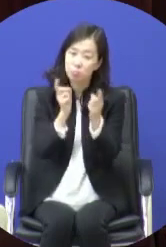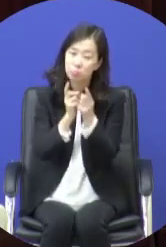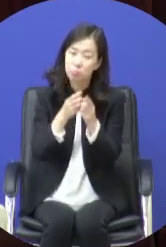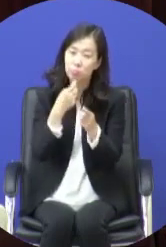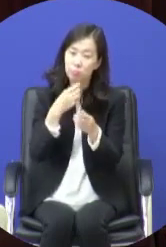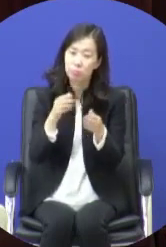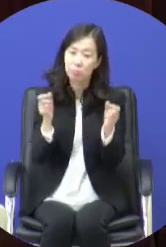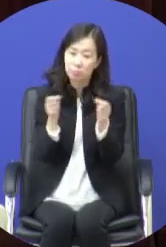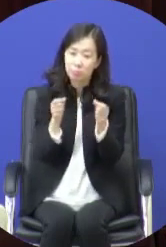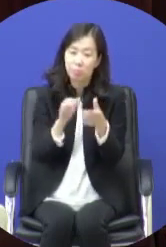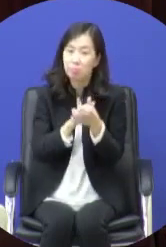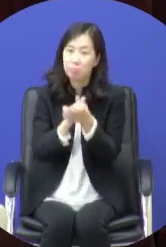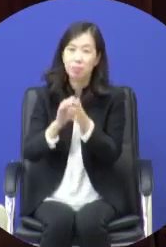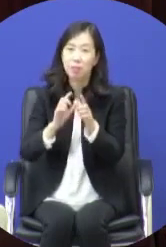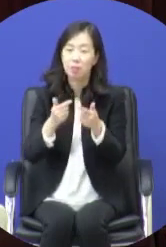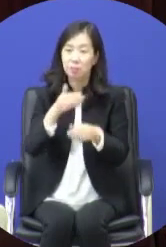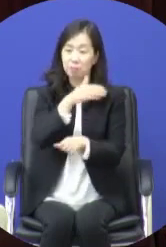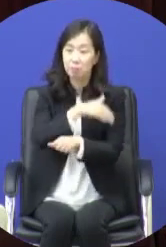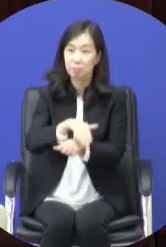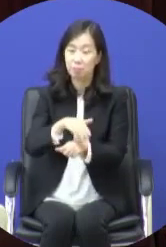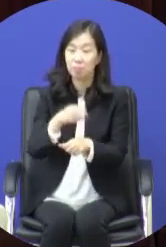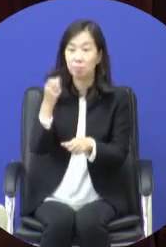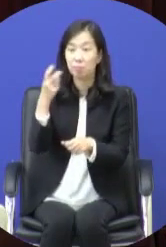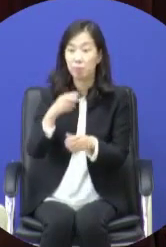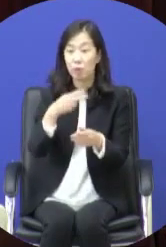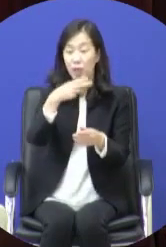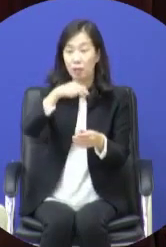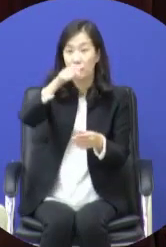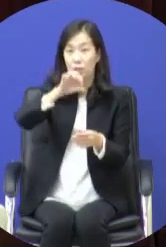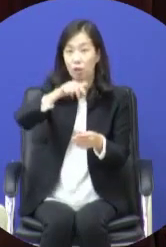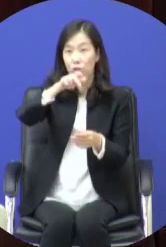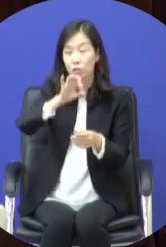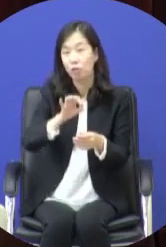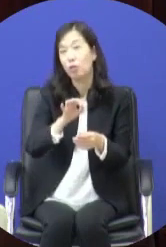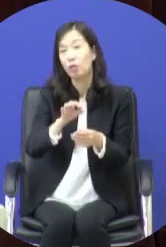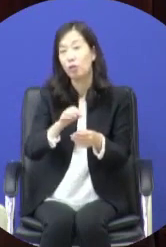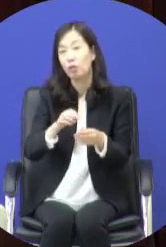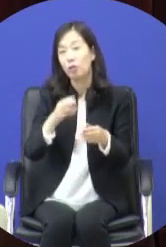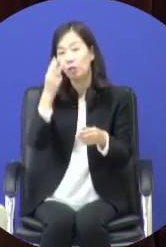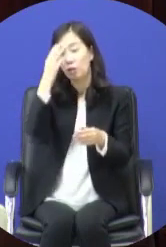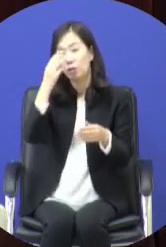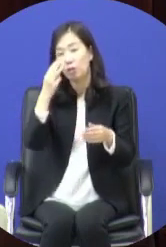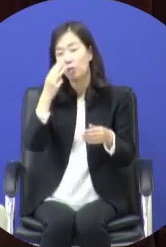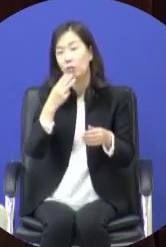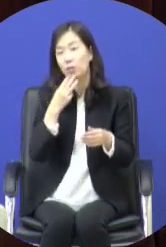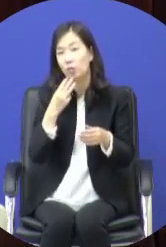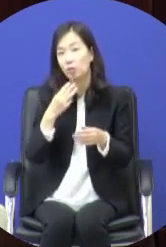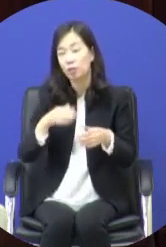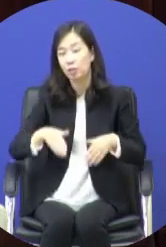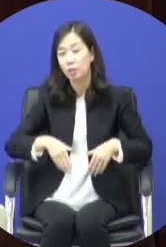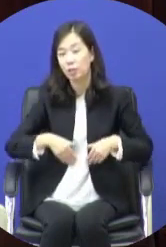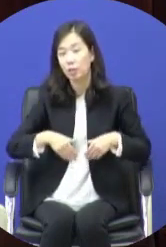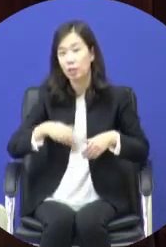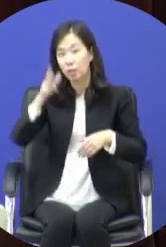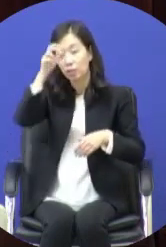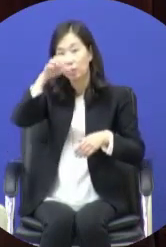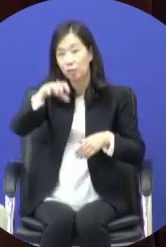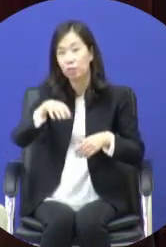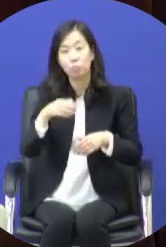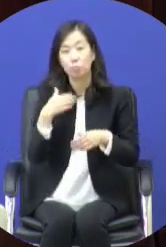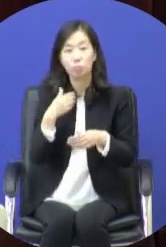사이는 아니다며 선을 그었다. 또 H경정이나 경기 남부경찰청장은 모르는 사람이다라며